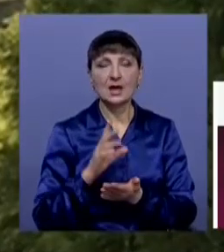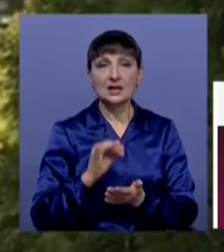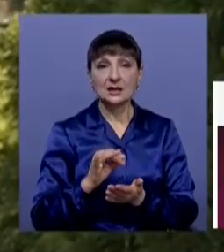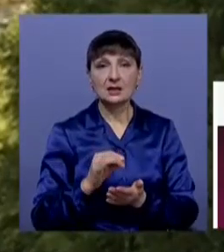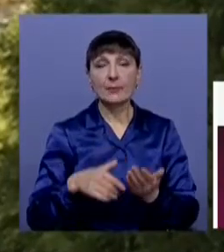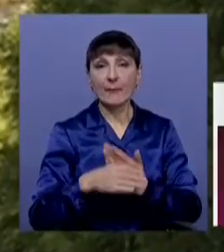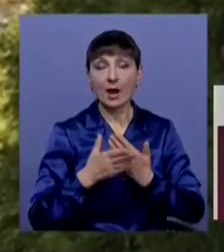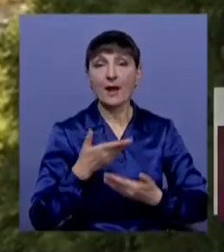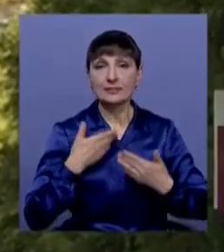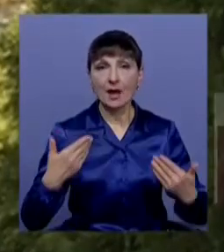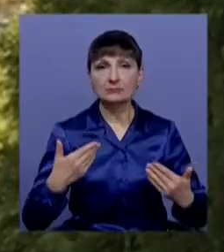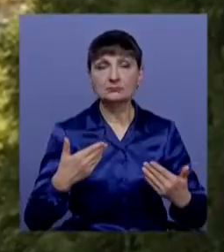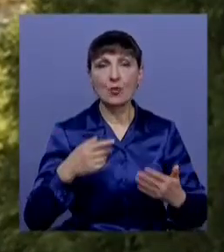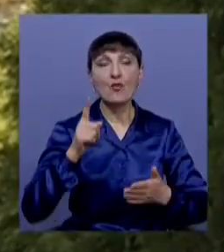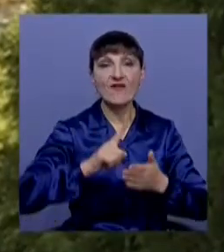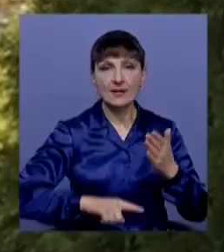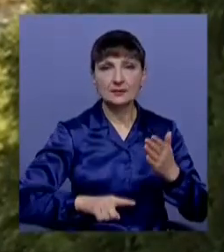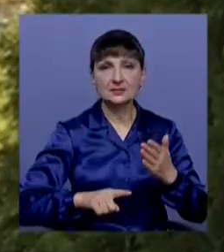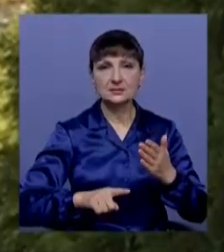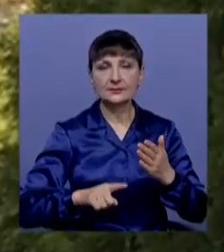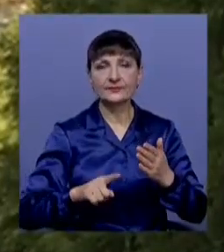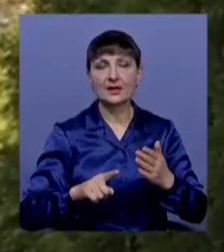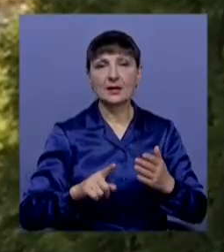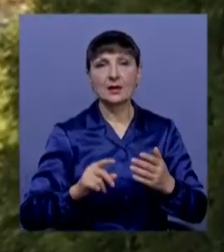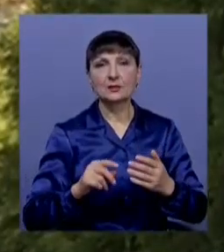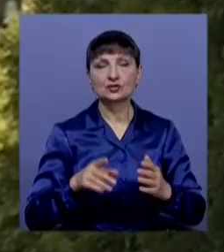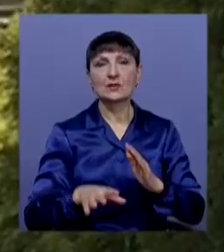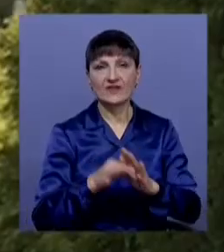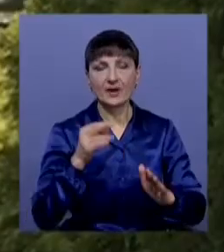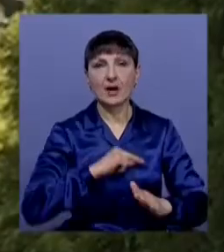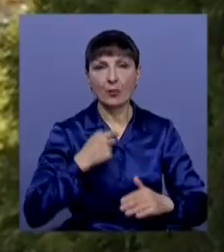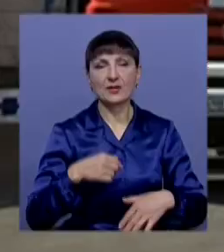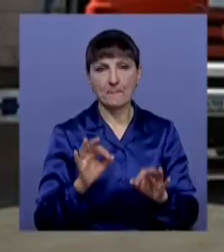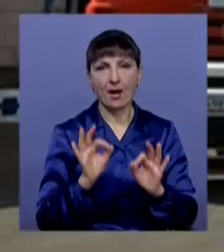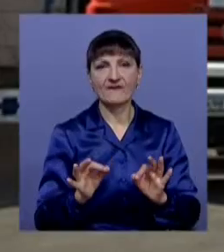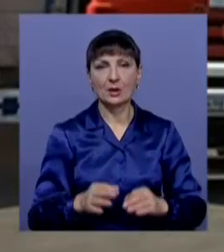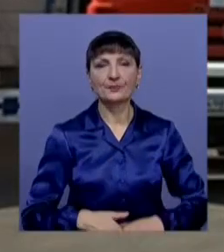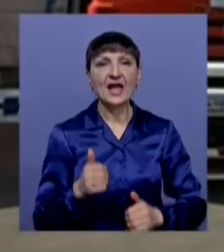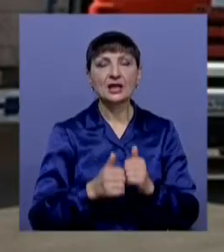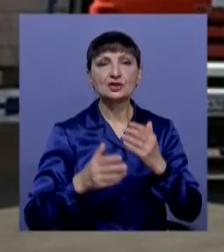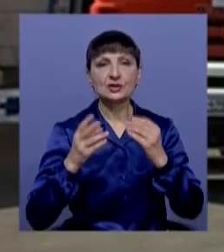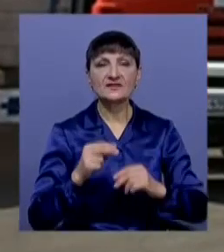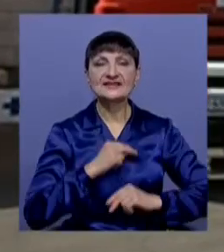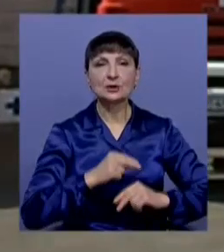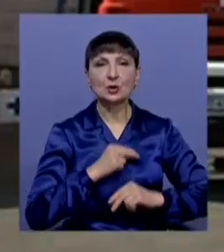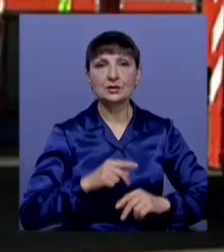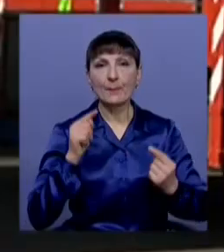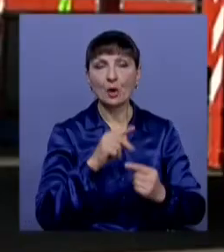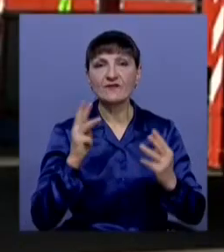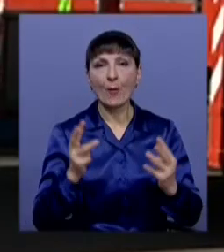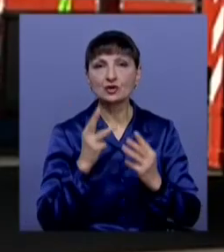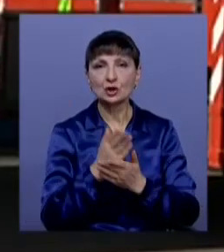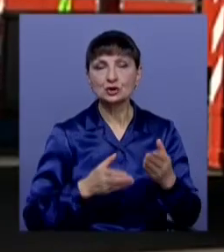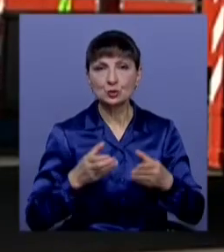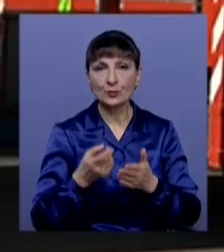заставляет нас, вселяет в нас уверенность в верности выбранной профессии. Ежедневно сотрудники противопожарной службы